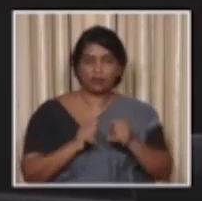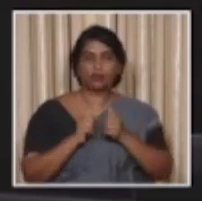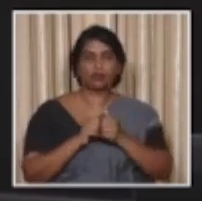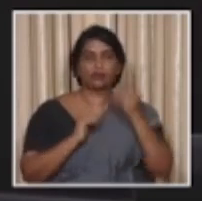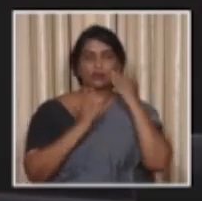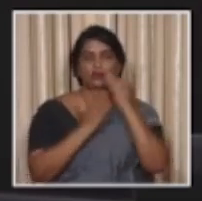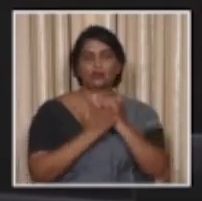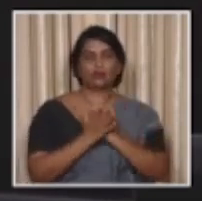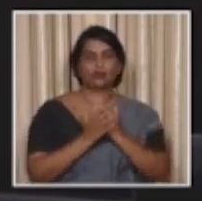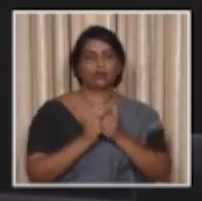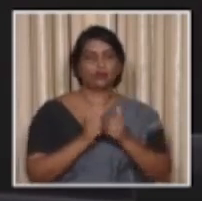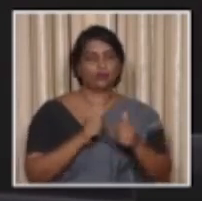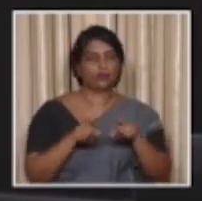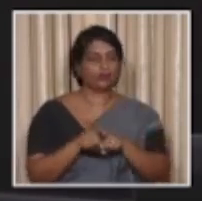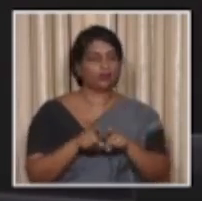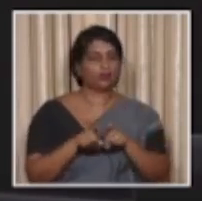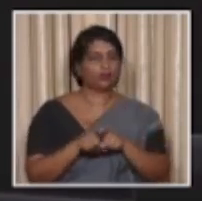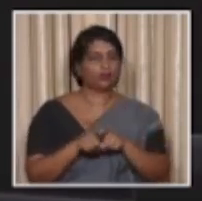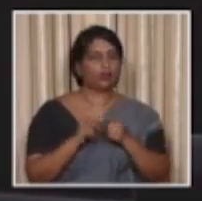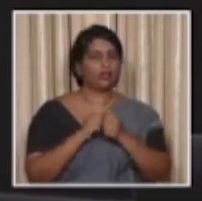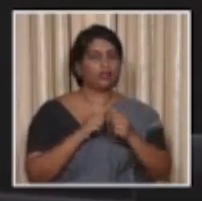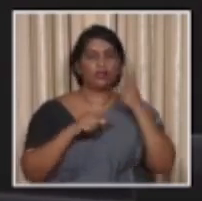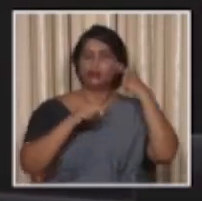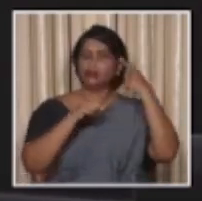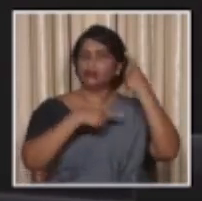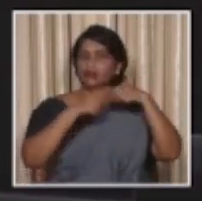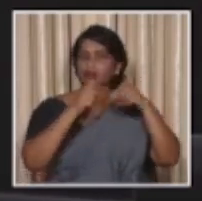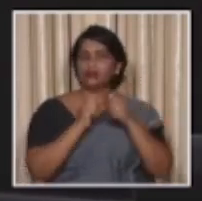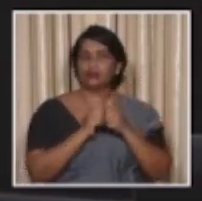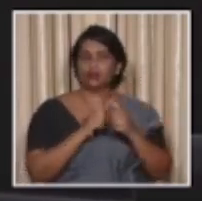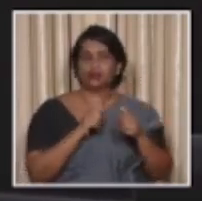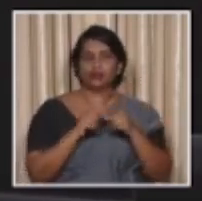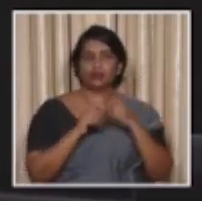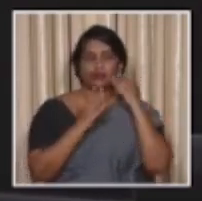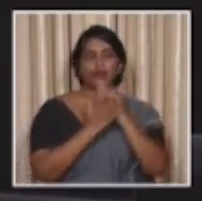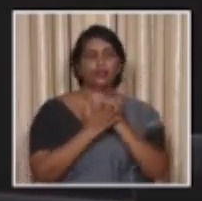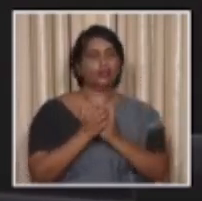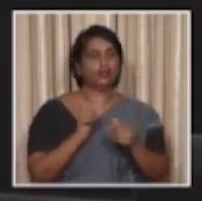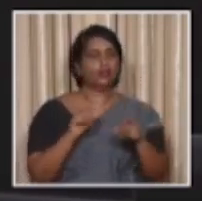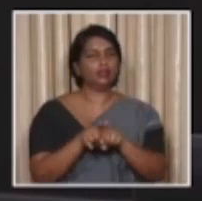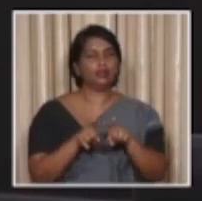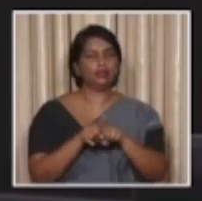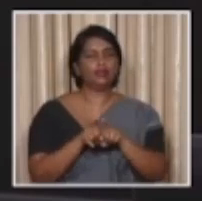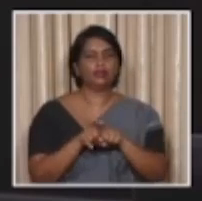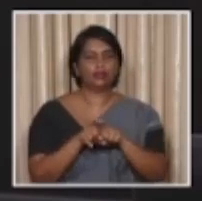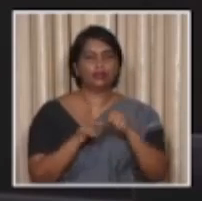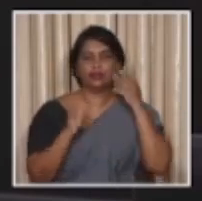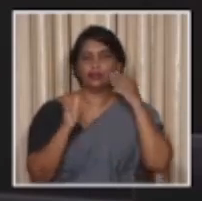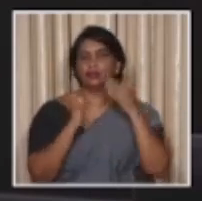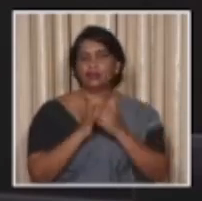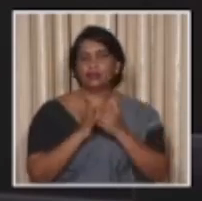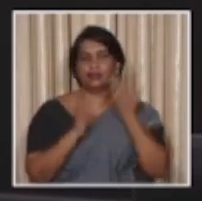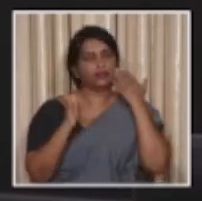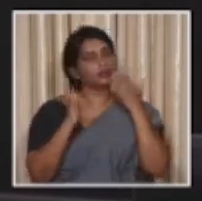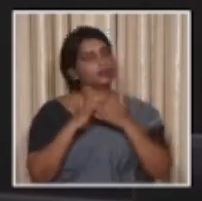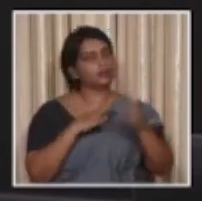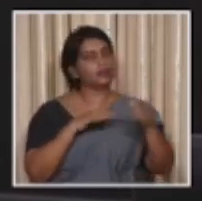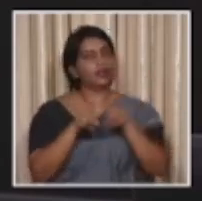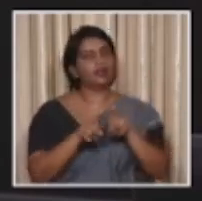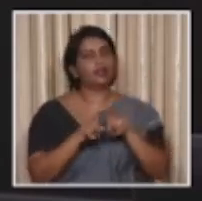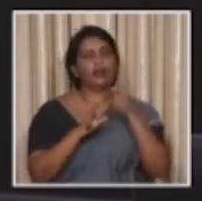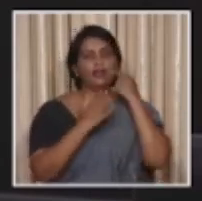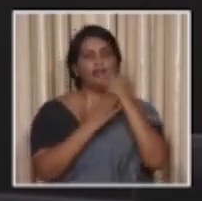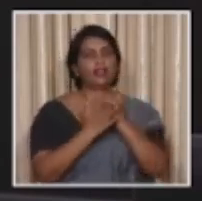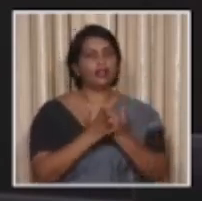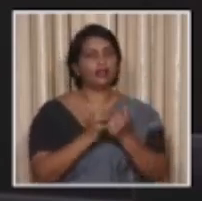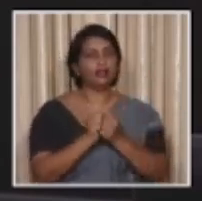තක්කඩිය කියලා කියන්නේ. මේ පිළිබඳව කනගාටුට කාරණාව අද විවිධ අධ්‍යාපනික ආයතන තුළ විග්‍රහ කරන්නේ මේ විදිහට. මාධ්‍යයට